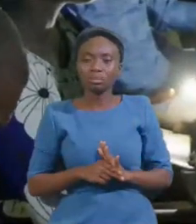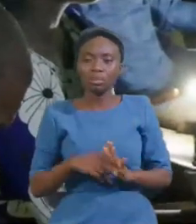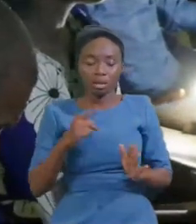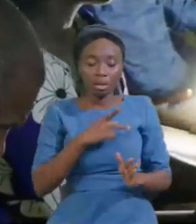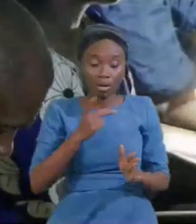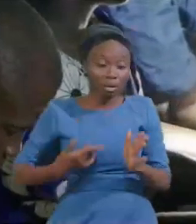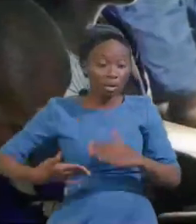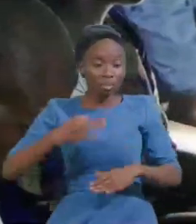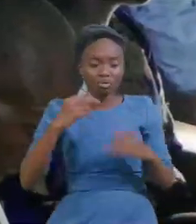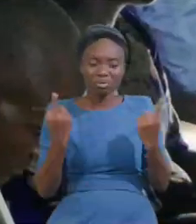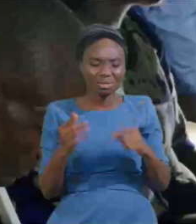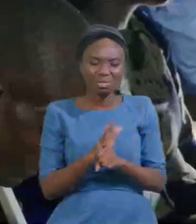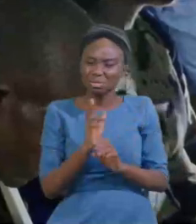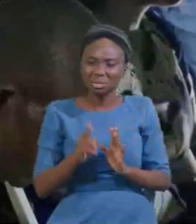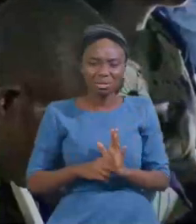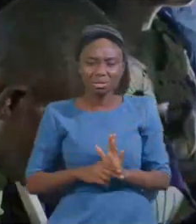Détournez-vous du royaume des ténèbres.